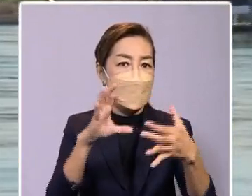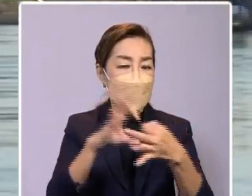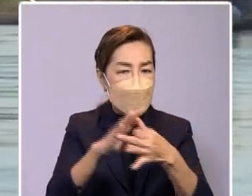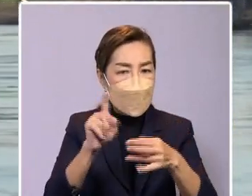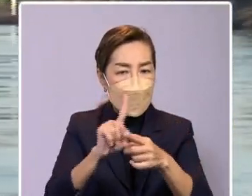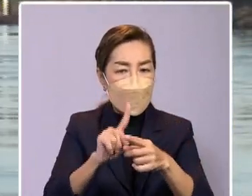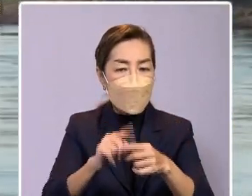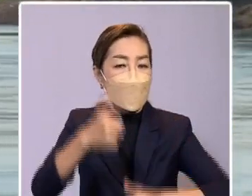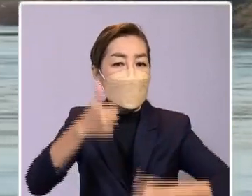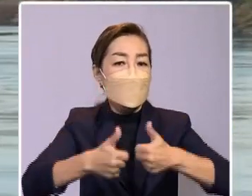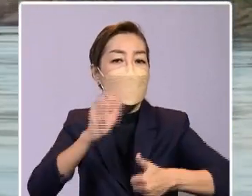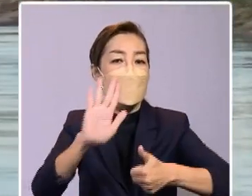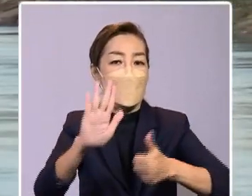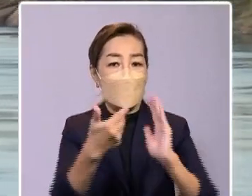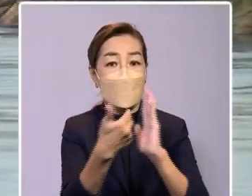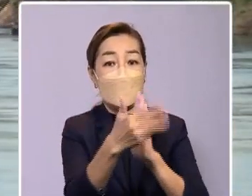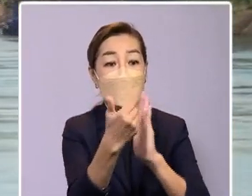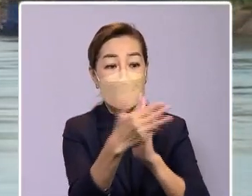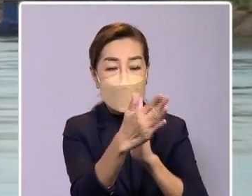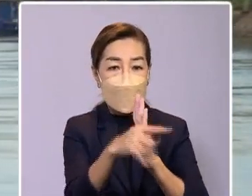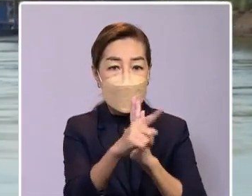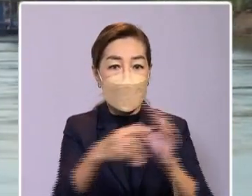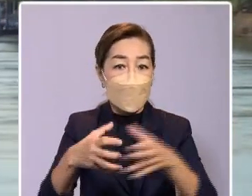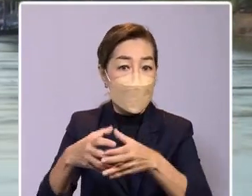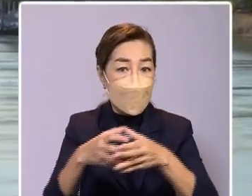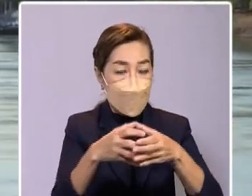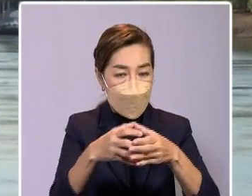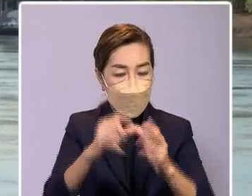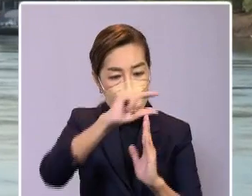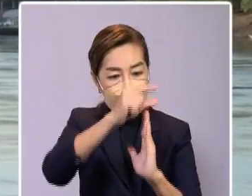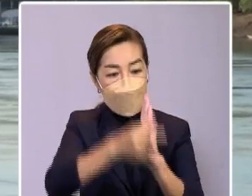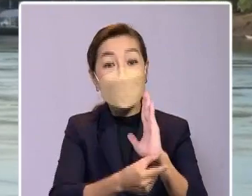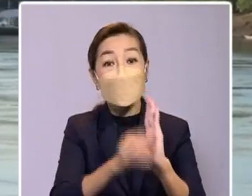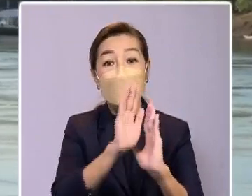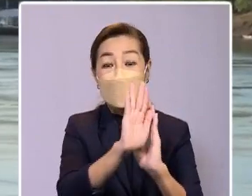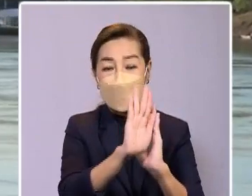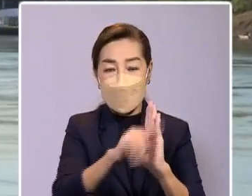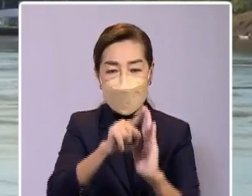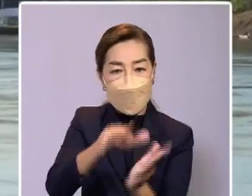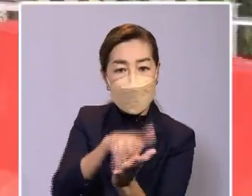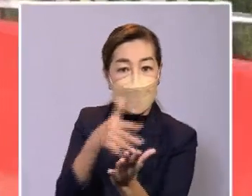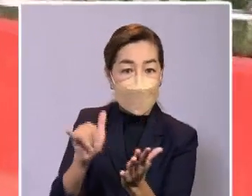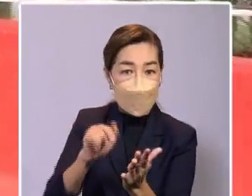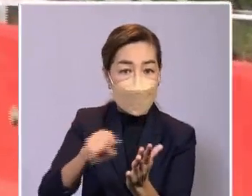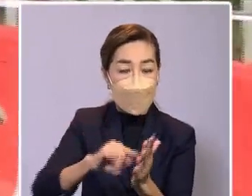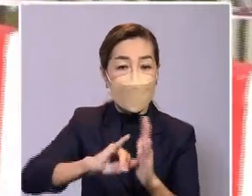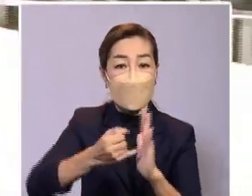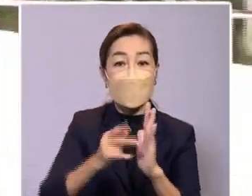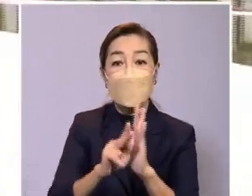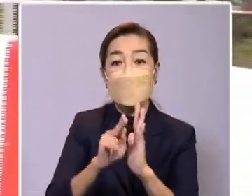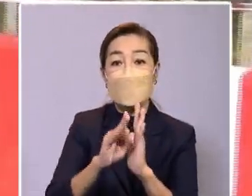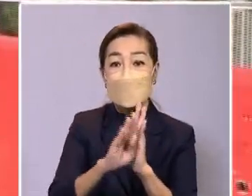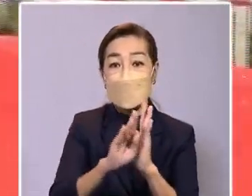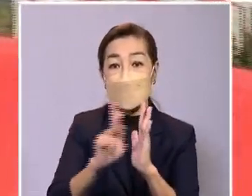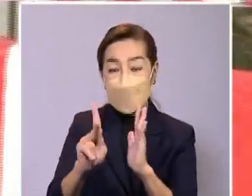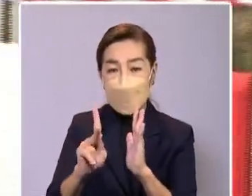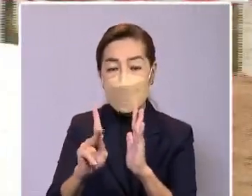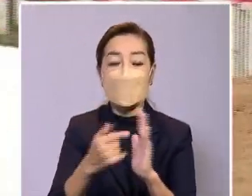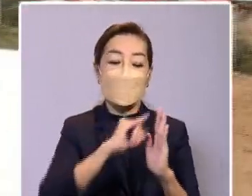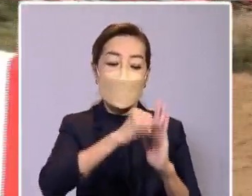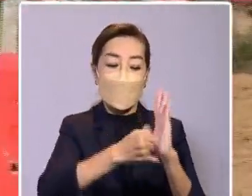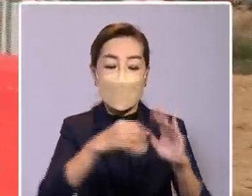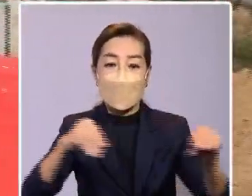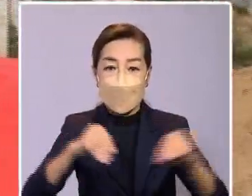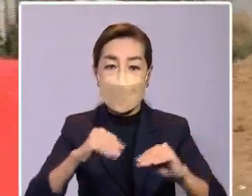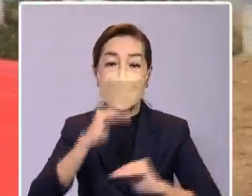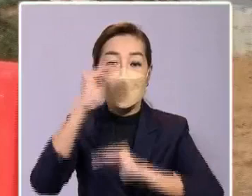ขันของภาคตะวันออกเฉียงเหนือในกลุ่มอนุภูมิภาคตอนบนและยุทธศาสตร์การพัฒนาจังหวัดบึงการและจังหวัดใกล้เคียง